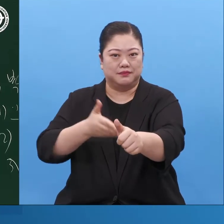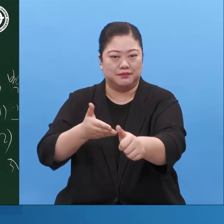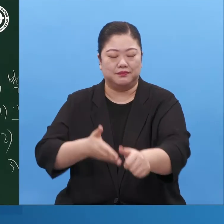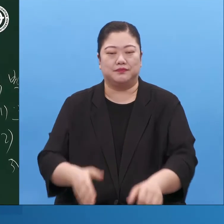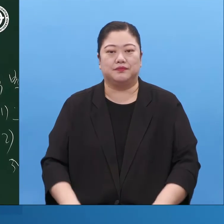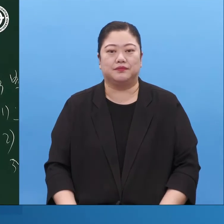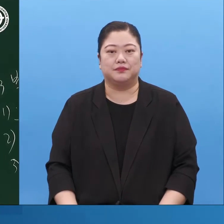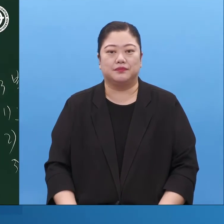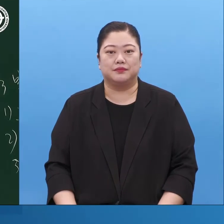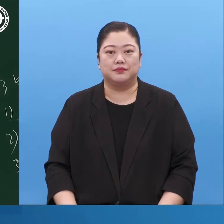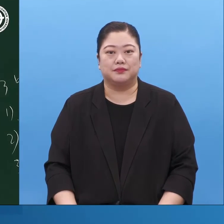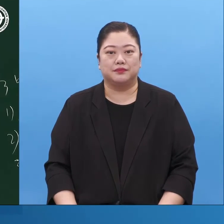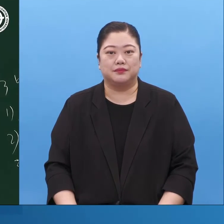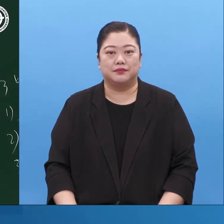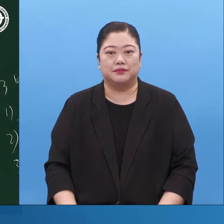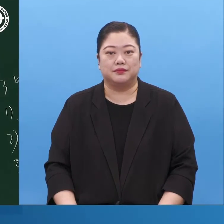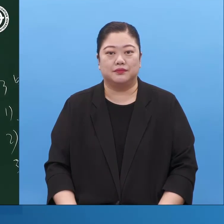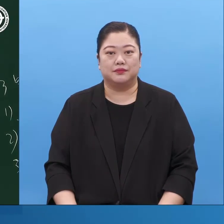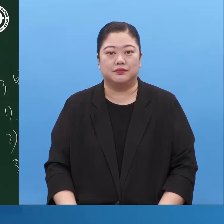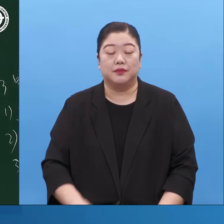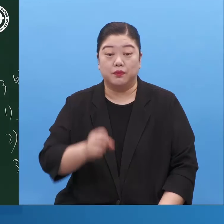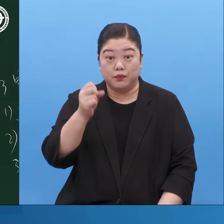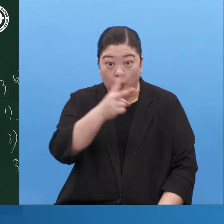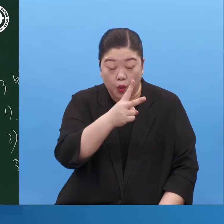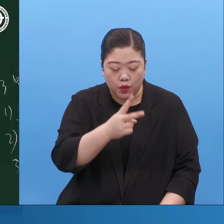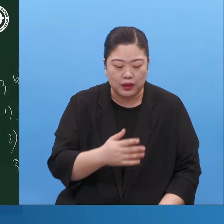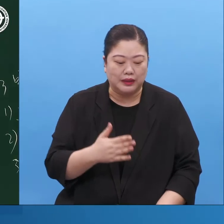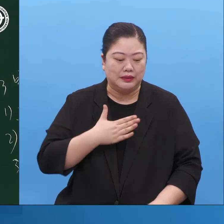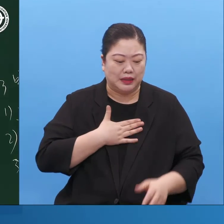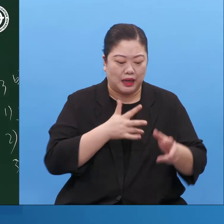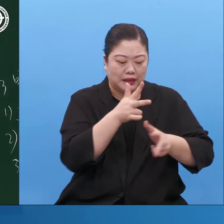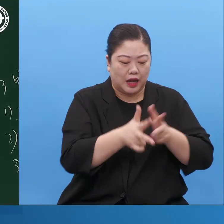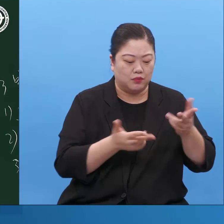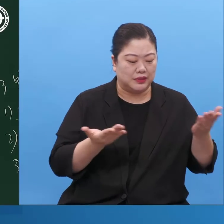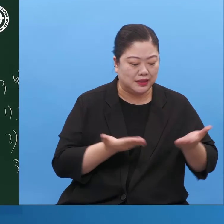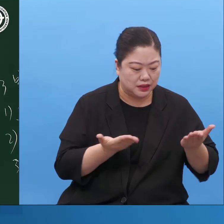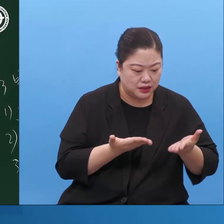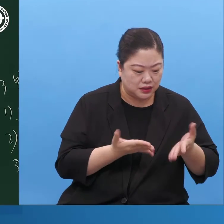그리고 여러분 산업이 선교의 쓰임을 받는 현장에 왔다.